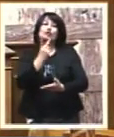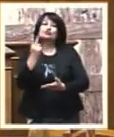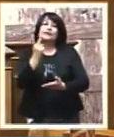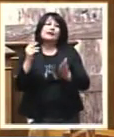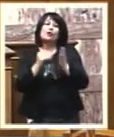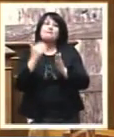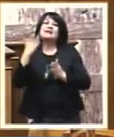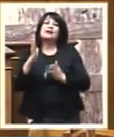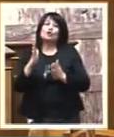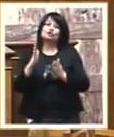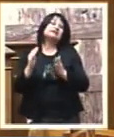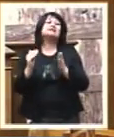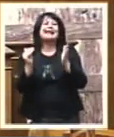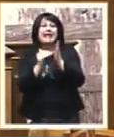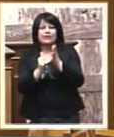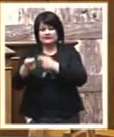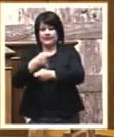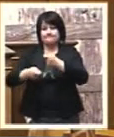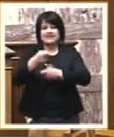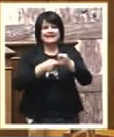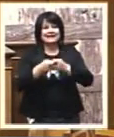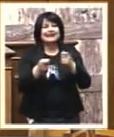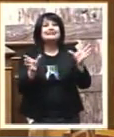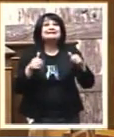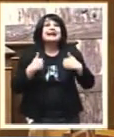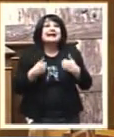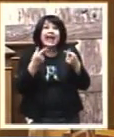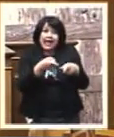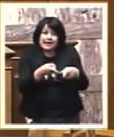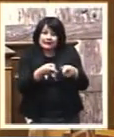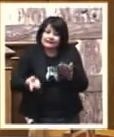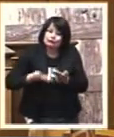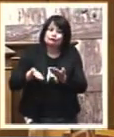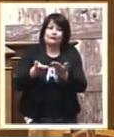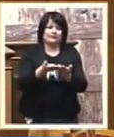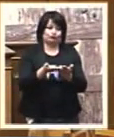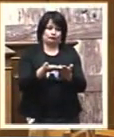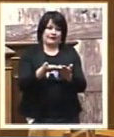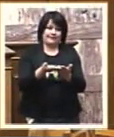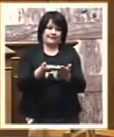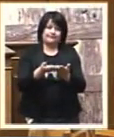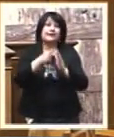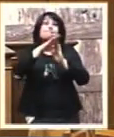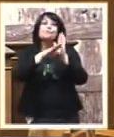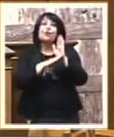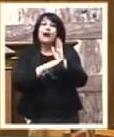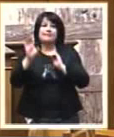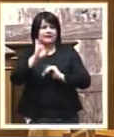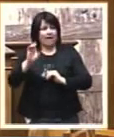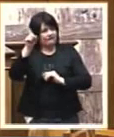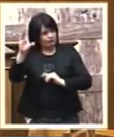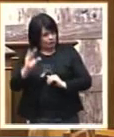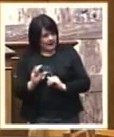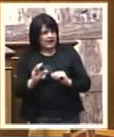2.500 συνολικά επιχειρήσεων της νεανικής επιχειρηματικότητας, μέσα από προγράμματα και ευρωπαϊκά και